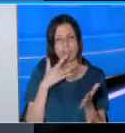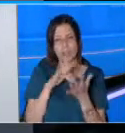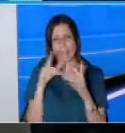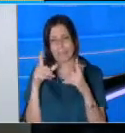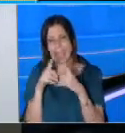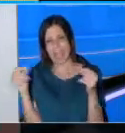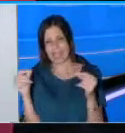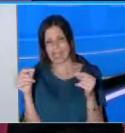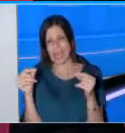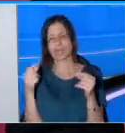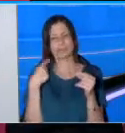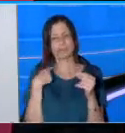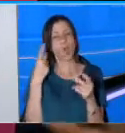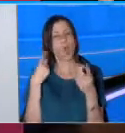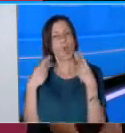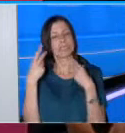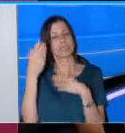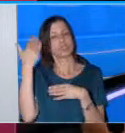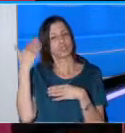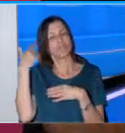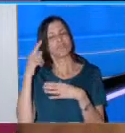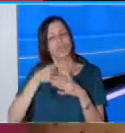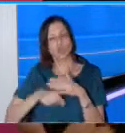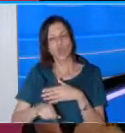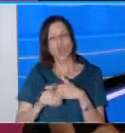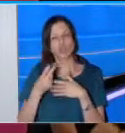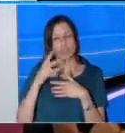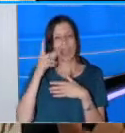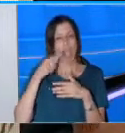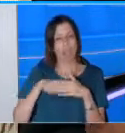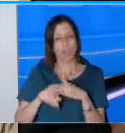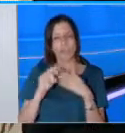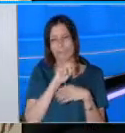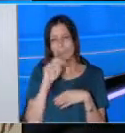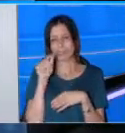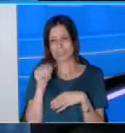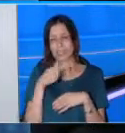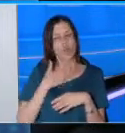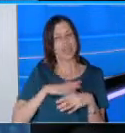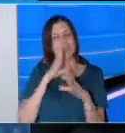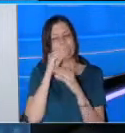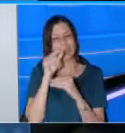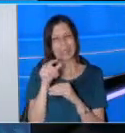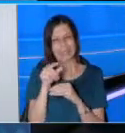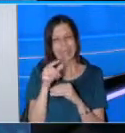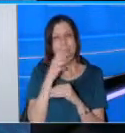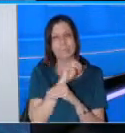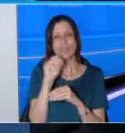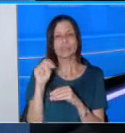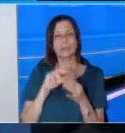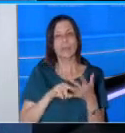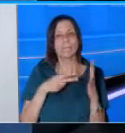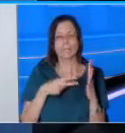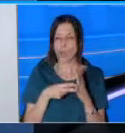כי שוב, אנחנו חוזרים אחורה שנים, והשורש הוא נמצא עמוק יותר בנושא הזה. אבל אני רוצה לדבר איתך רגע על עניינים